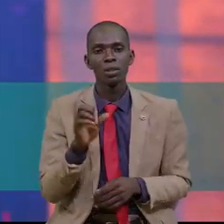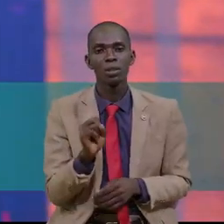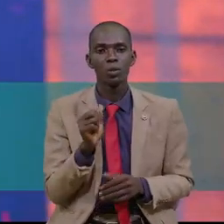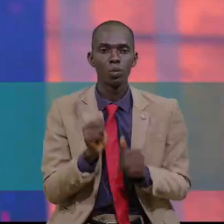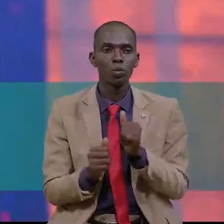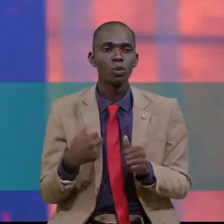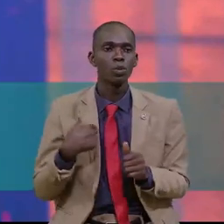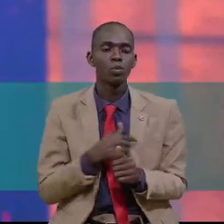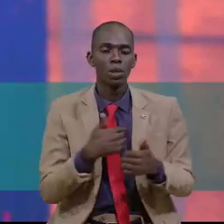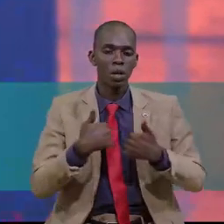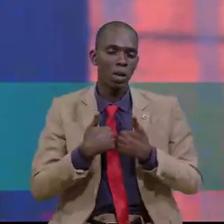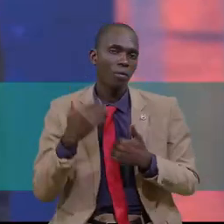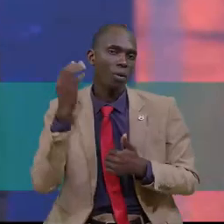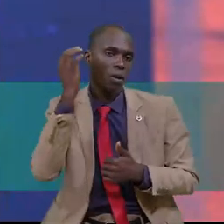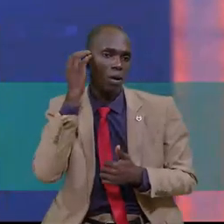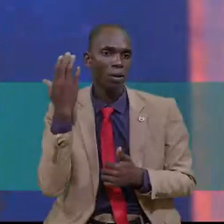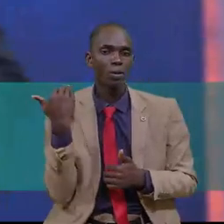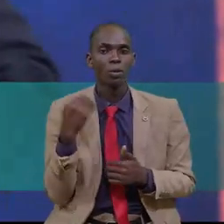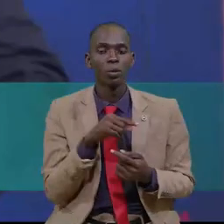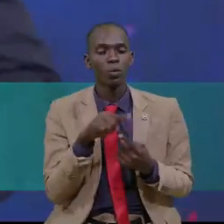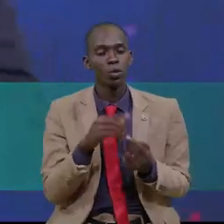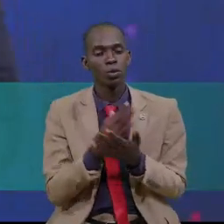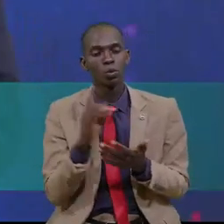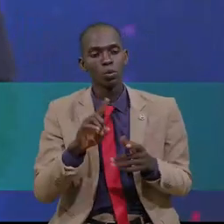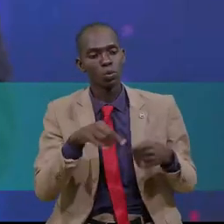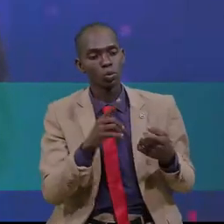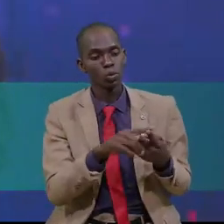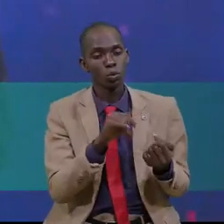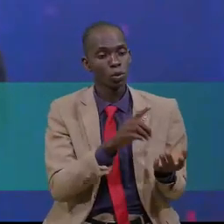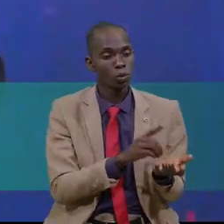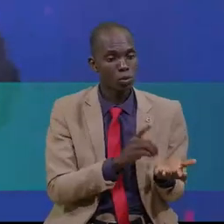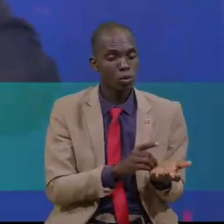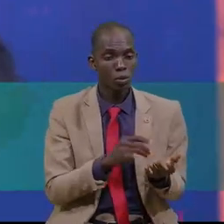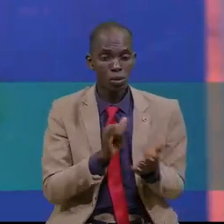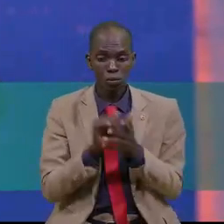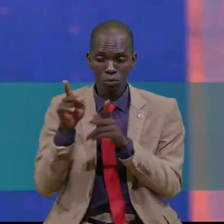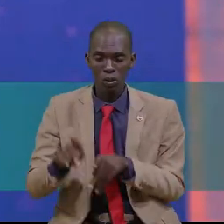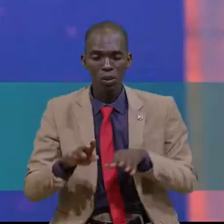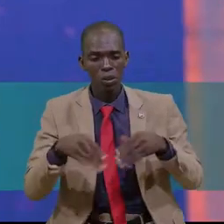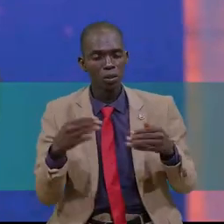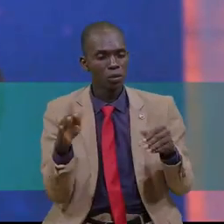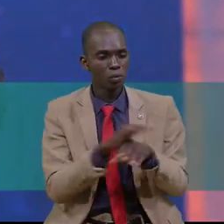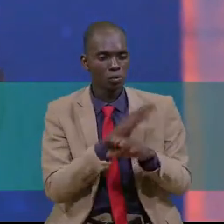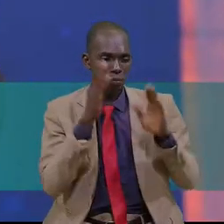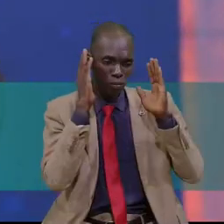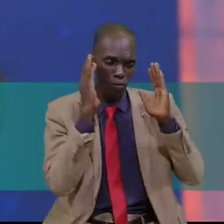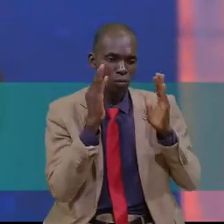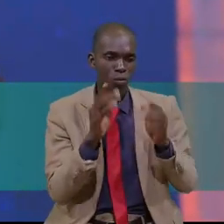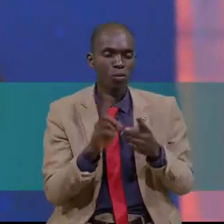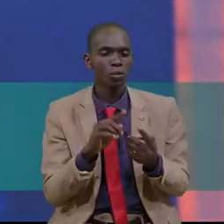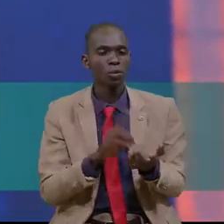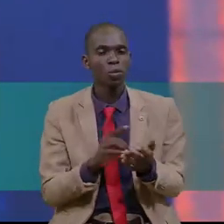avons entendues. Quand quelqu'un va chez le docteur, il prête une attention